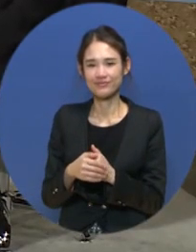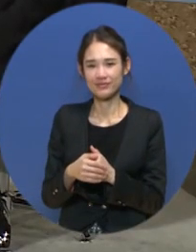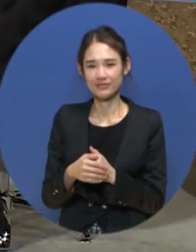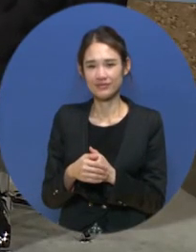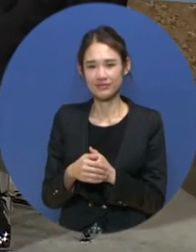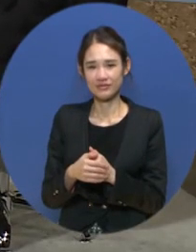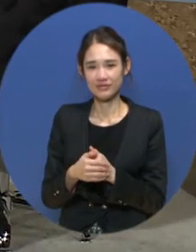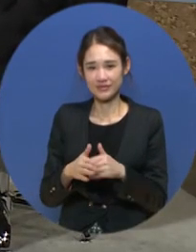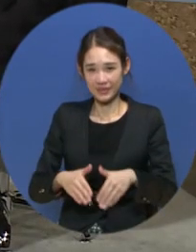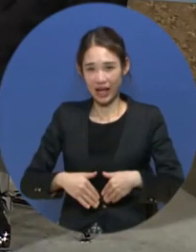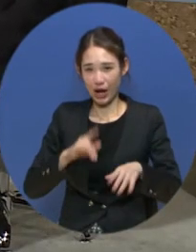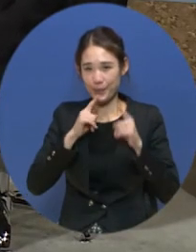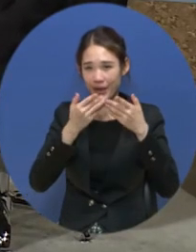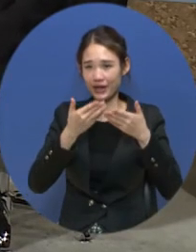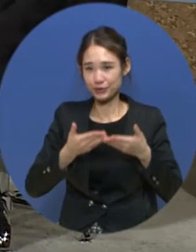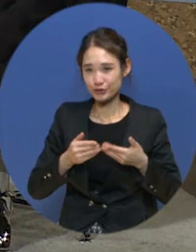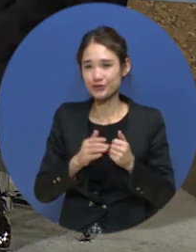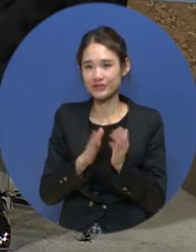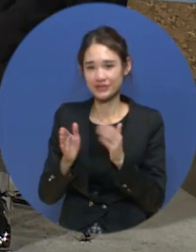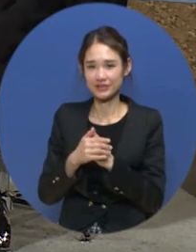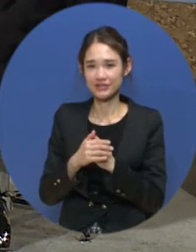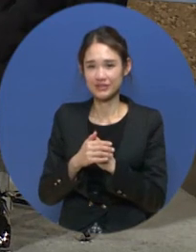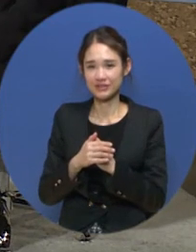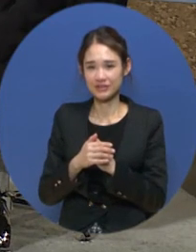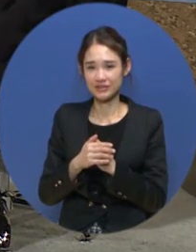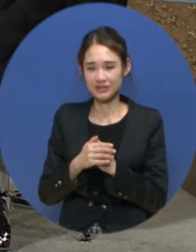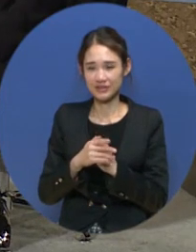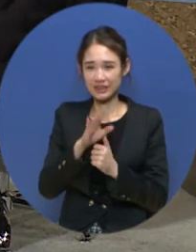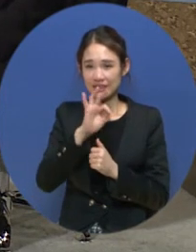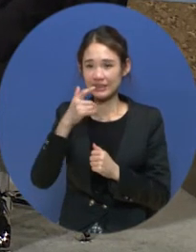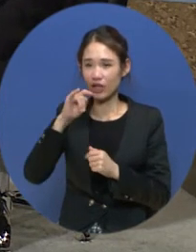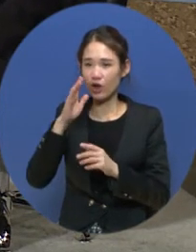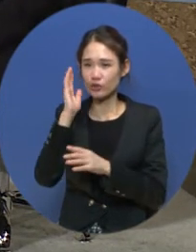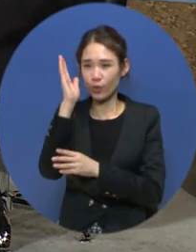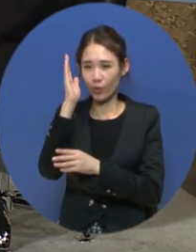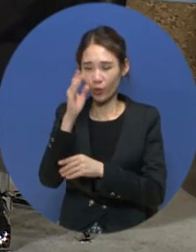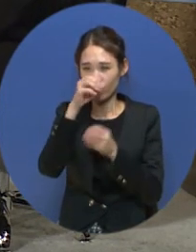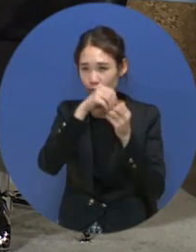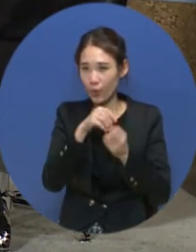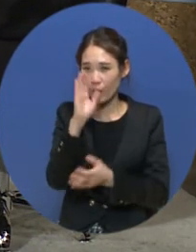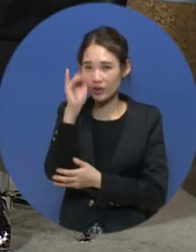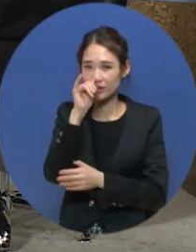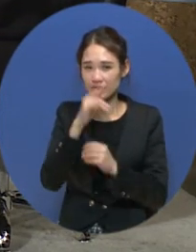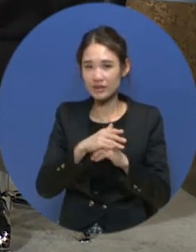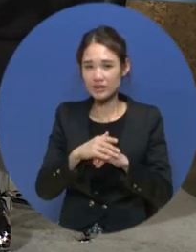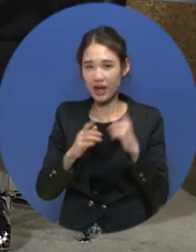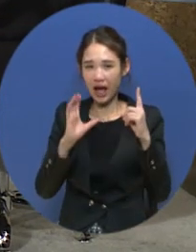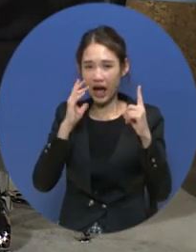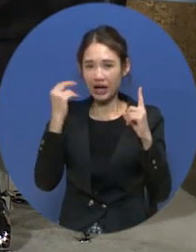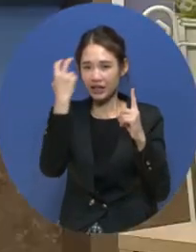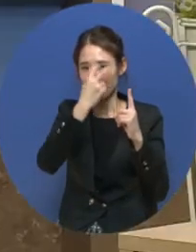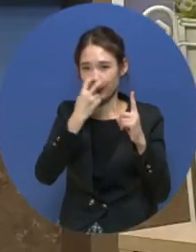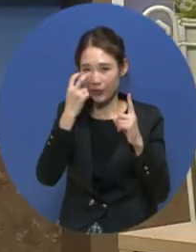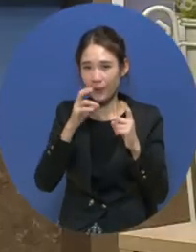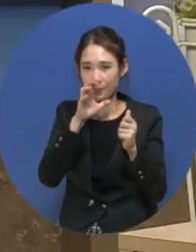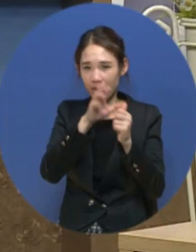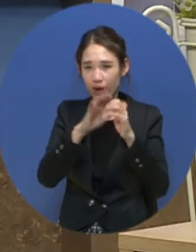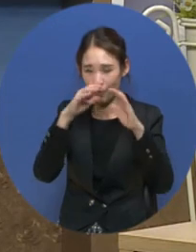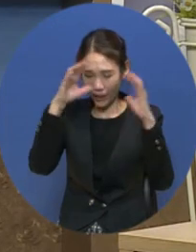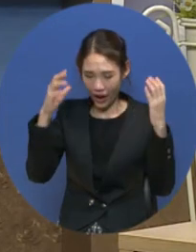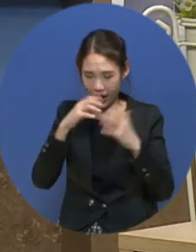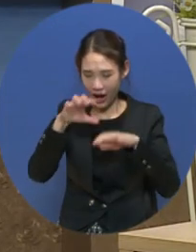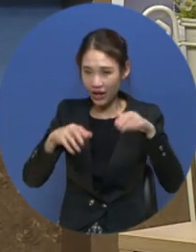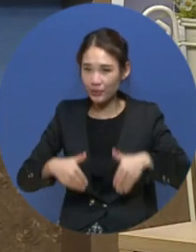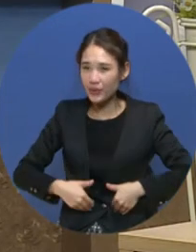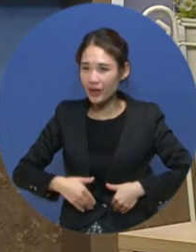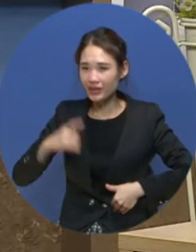네, 따뜻한 말씀 해주셨는데요. 정말 그 인디언 속담에 그 한 아이를 키우기 위해서는 또 온 마을이 필요하다라는 그